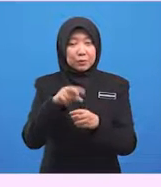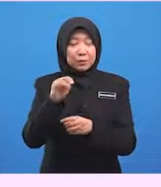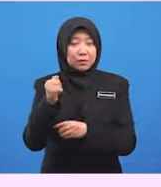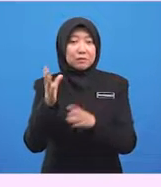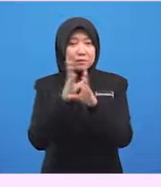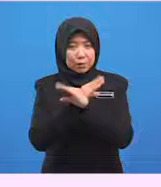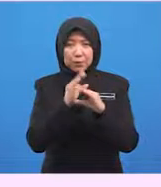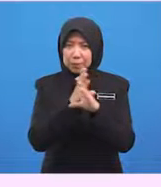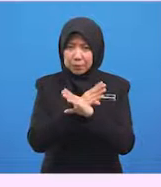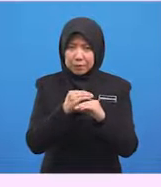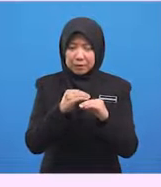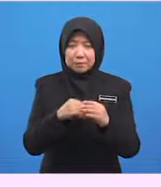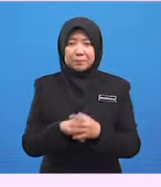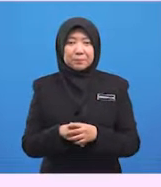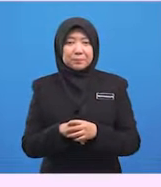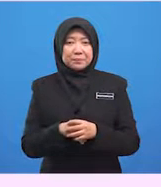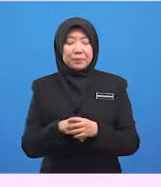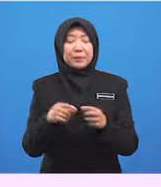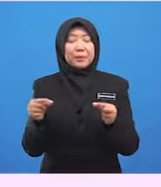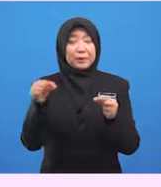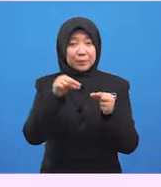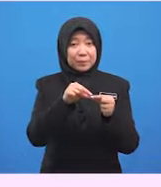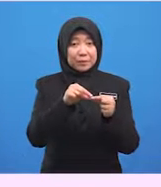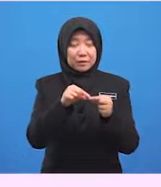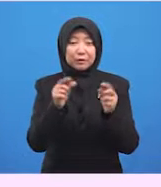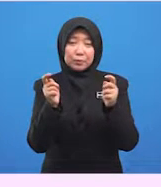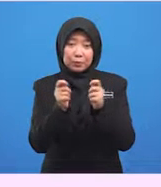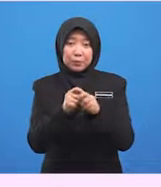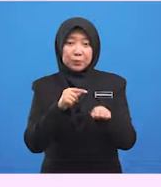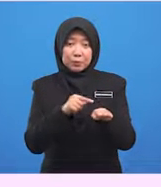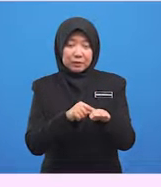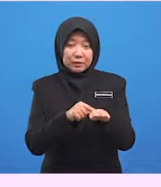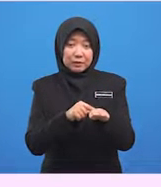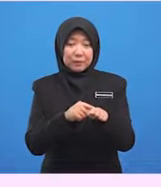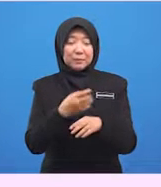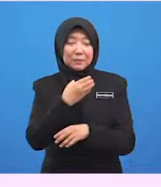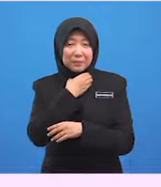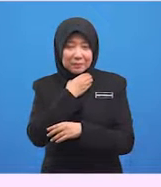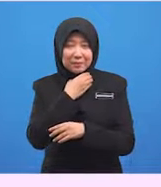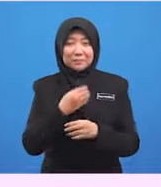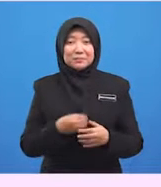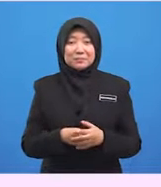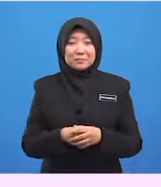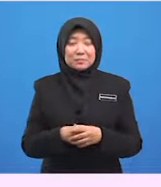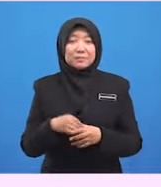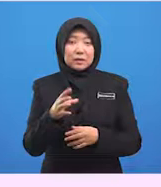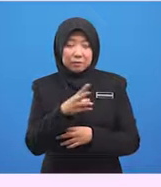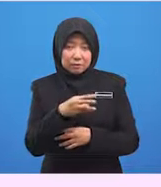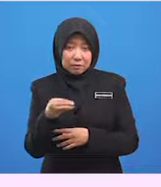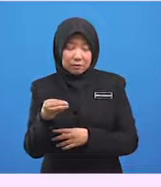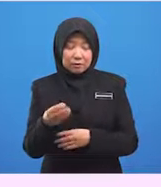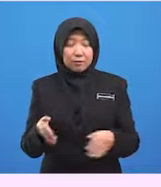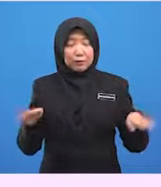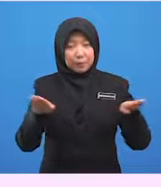serawang manakala manifold ditemukan di qualifying Perak dan di